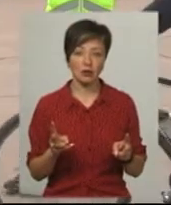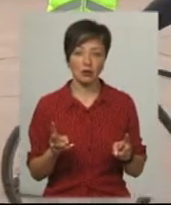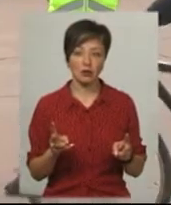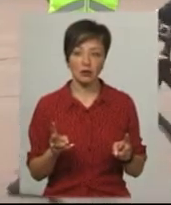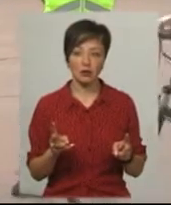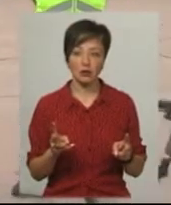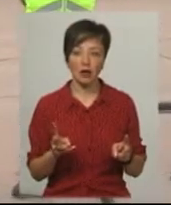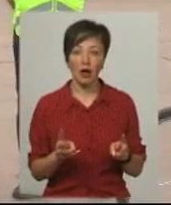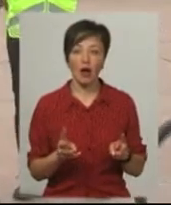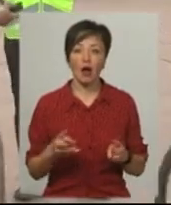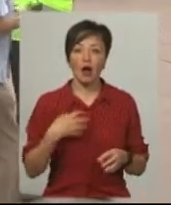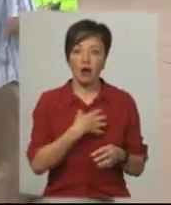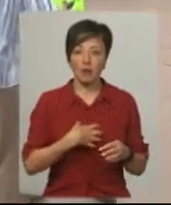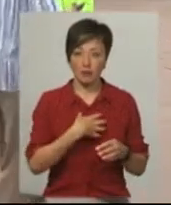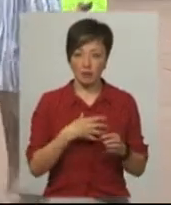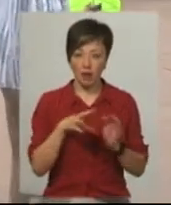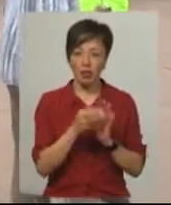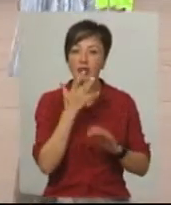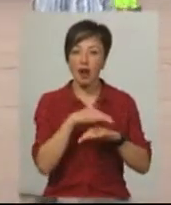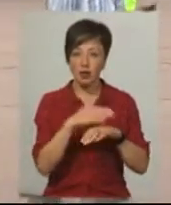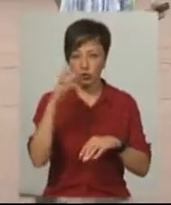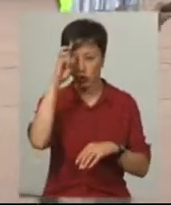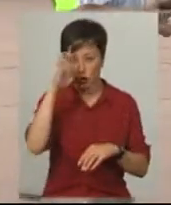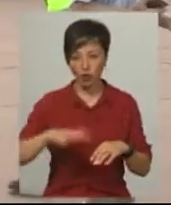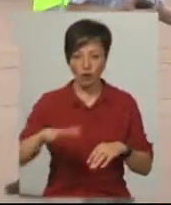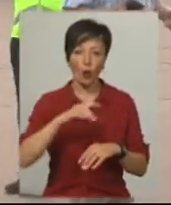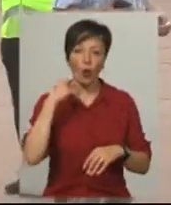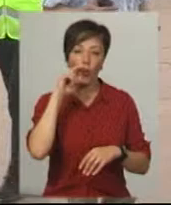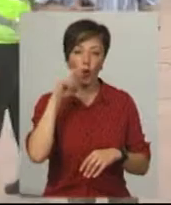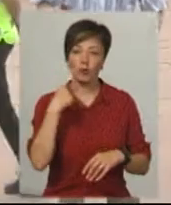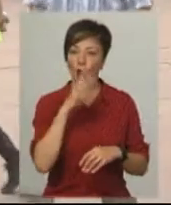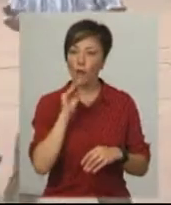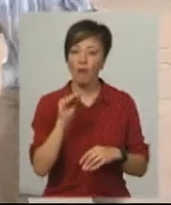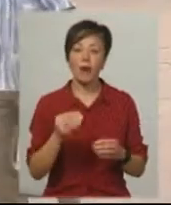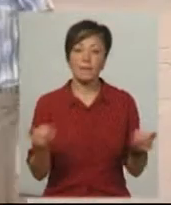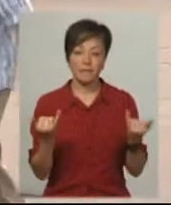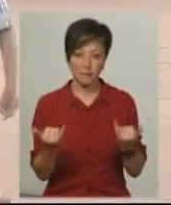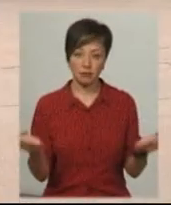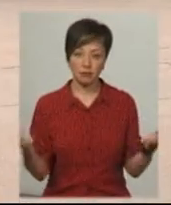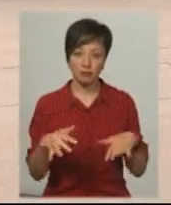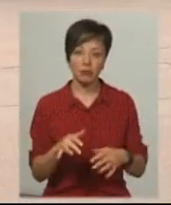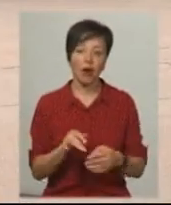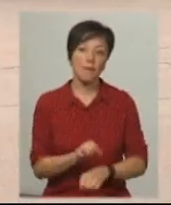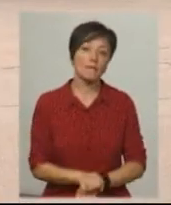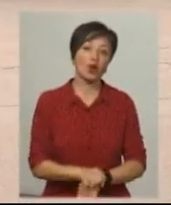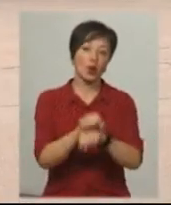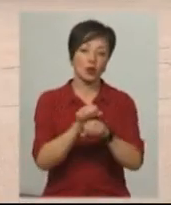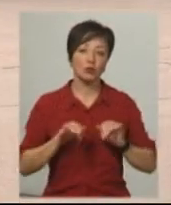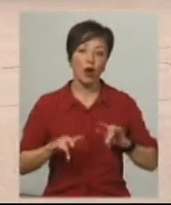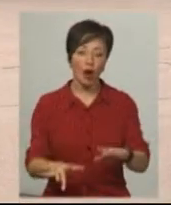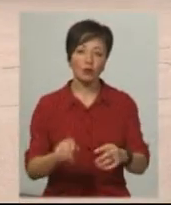атрибуту нації, атрибуту державності української, української мови. І ми сьогодні зібралися з протестною акцією